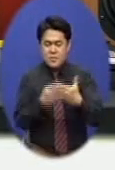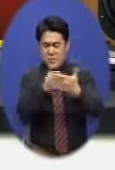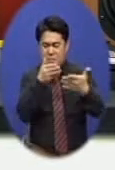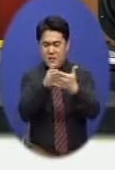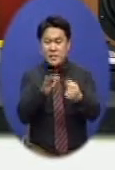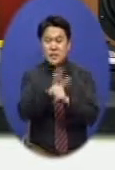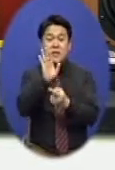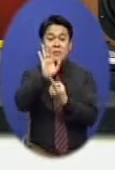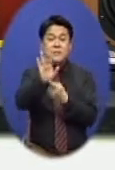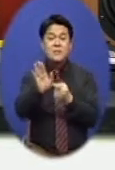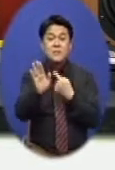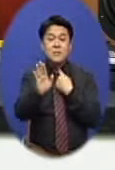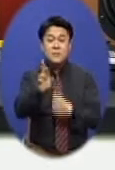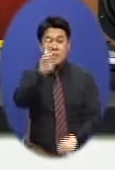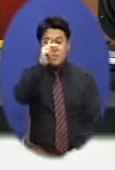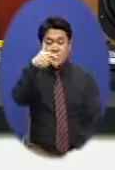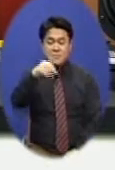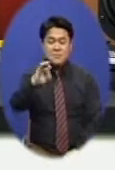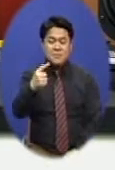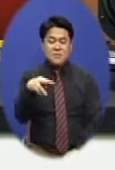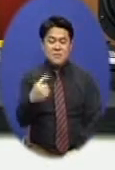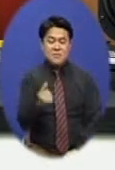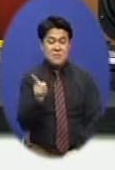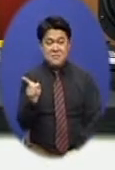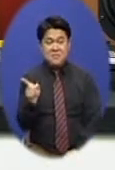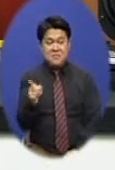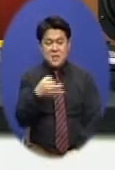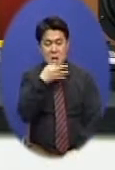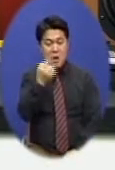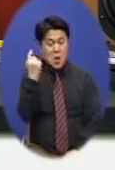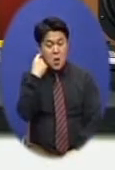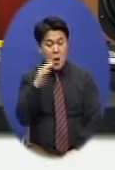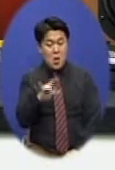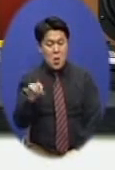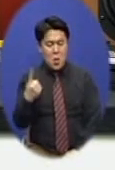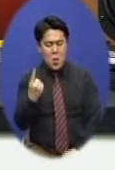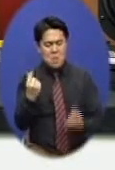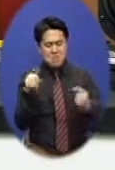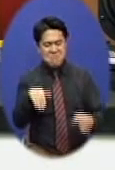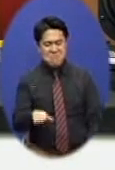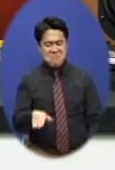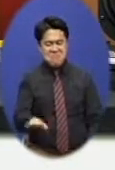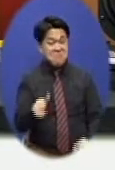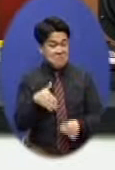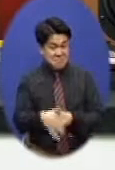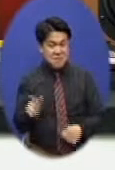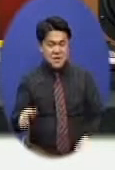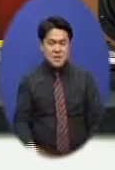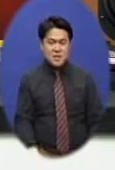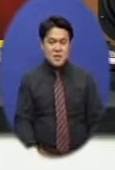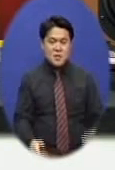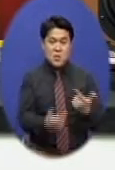사랑을 알렸던 저 네, 박진도 씨. 예, 이분 목소리가 바로 저 저음 중저음이잖아요. 근데 지금